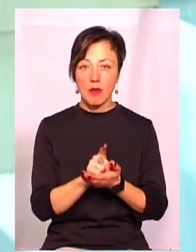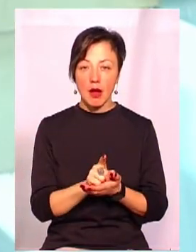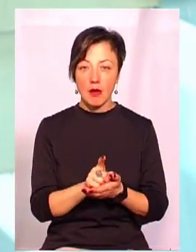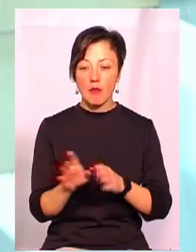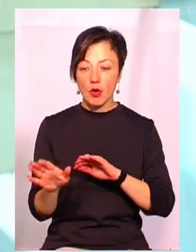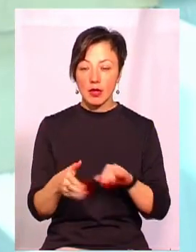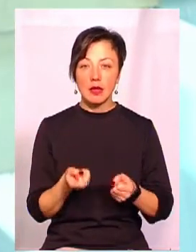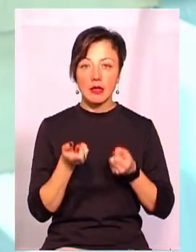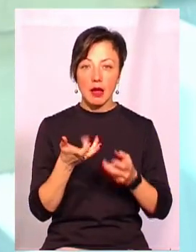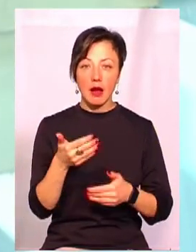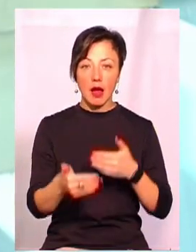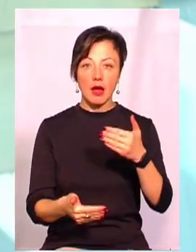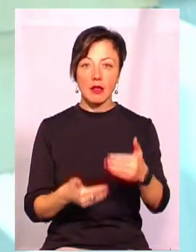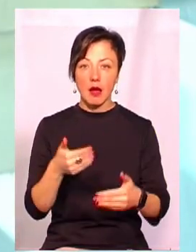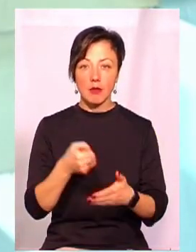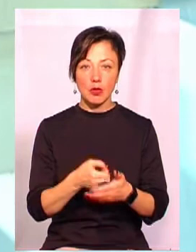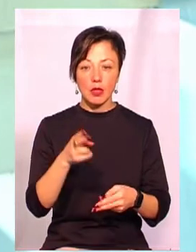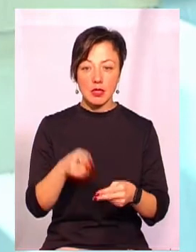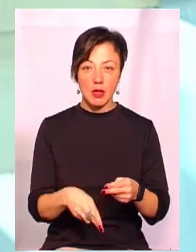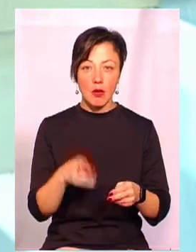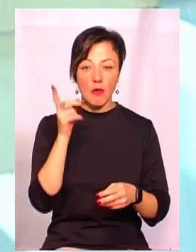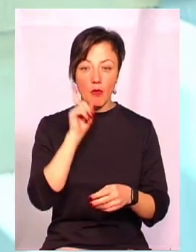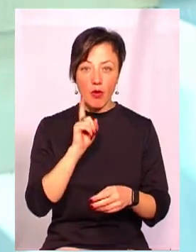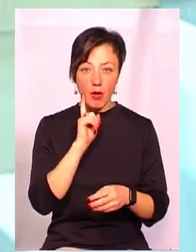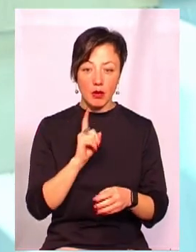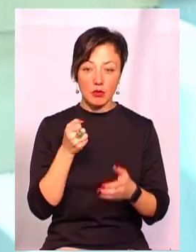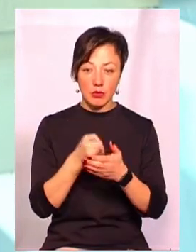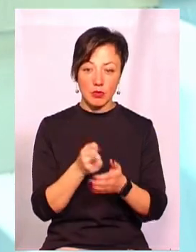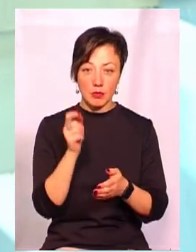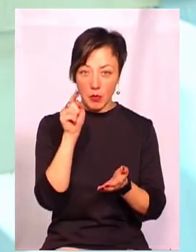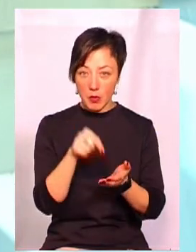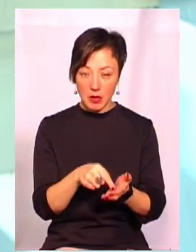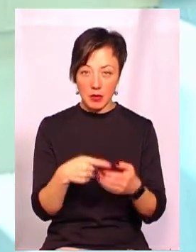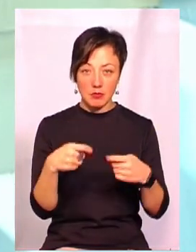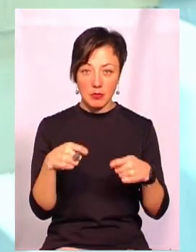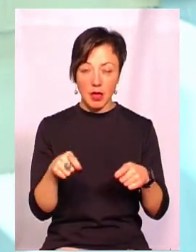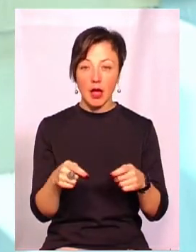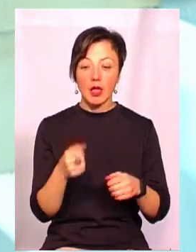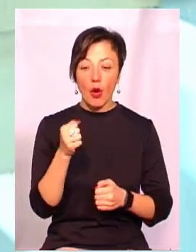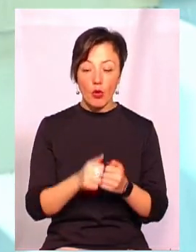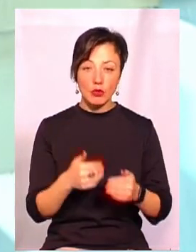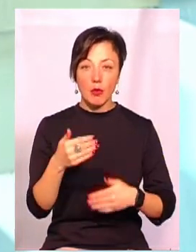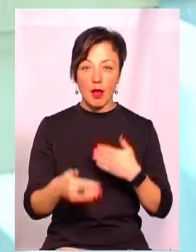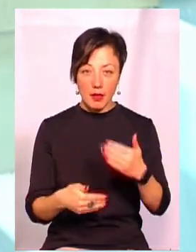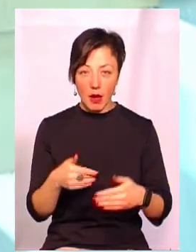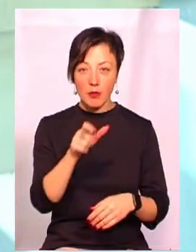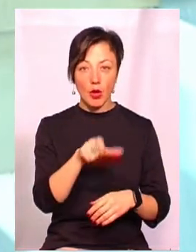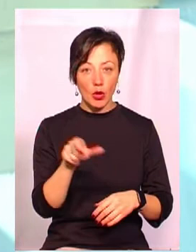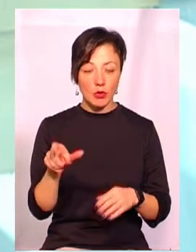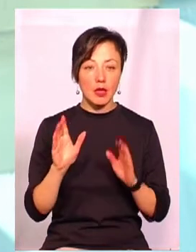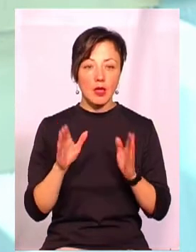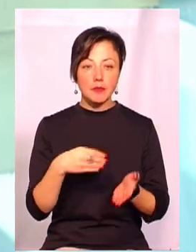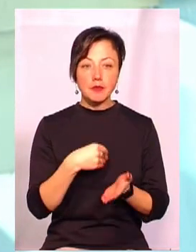пройти, скажімо, декілька етапів до кінцевого, поки він дійде до кінцевого споживача. І на кожному етапі люди